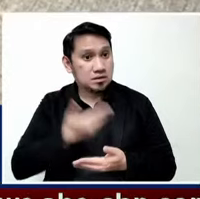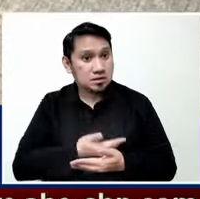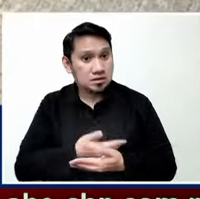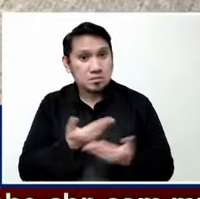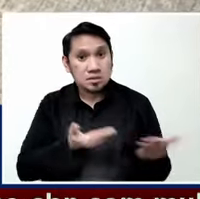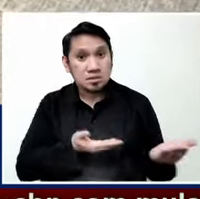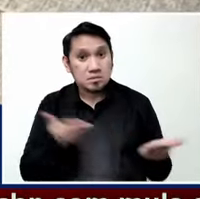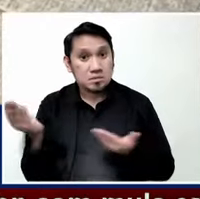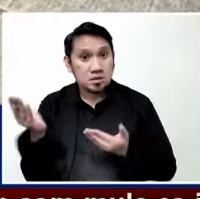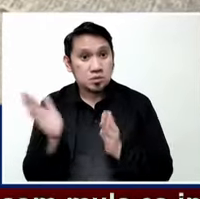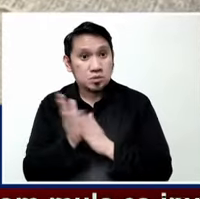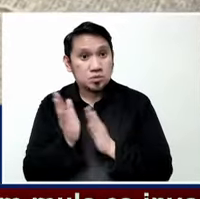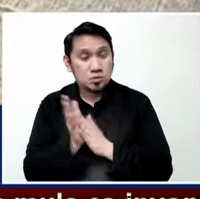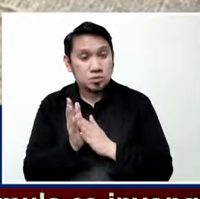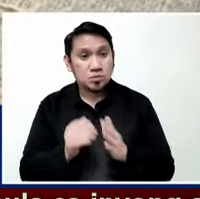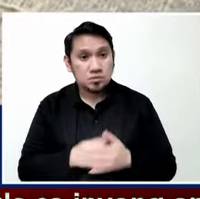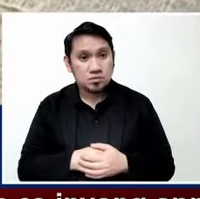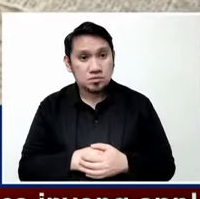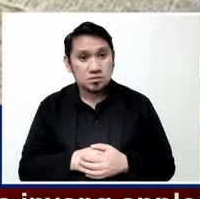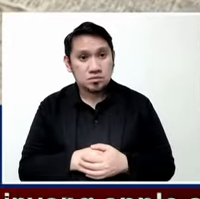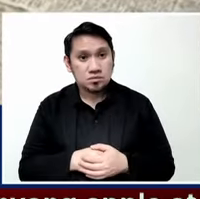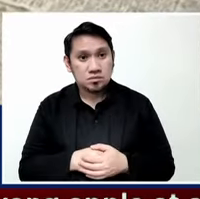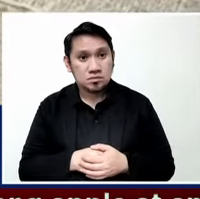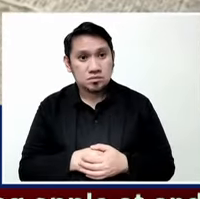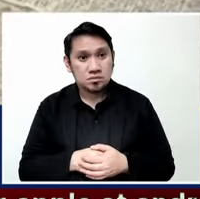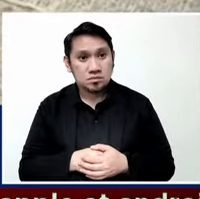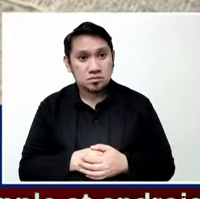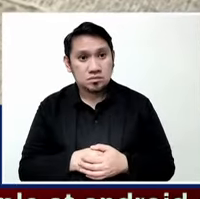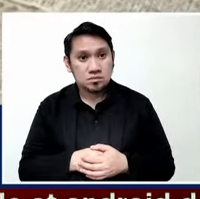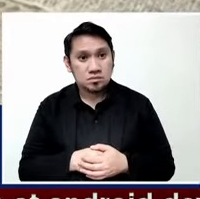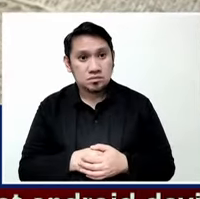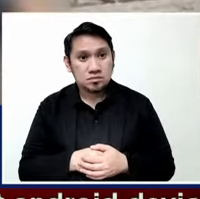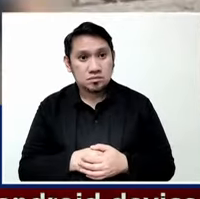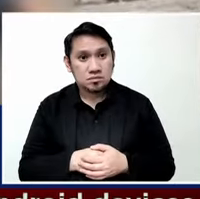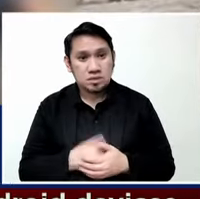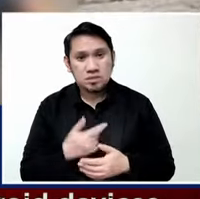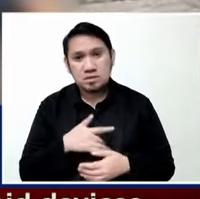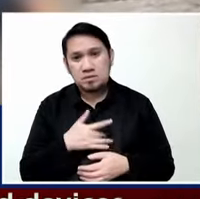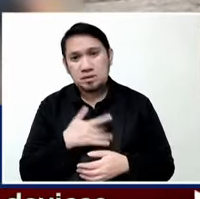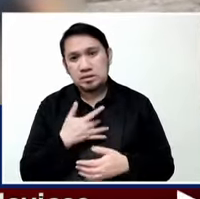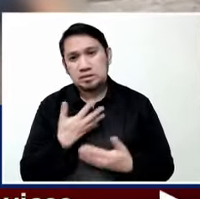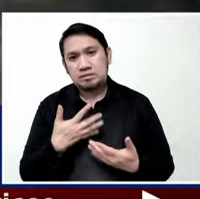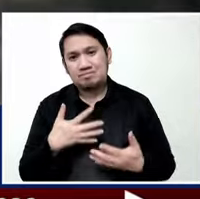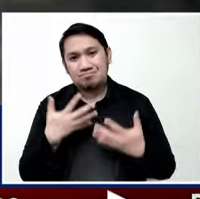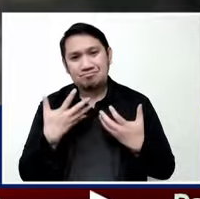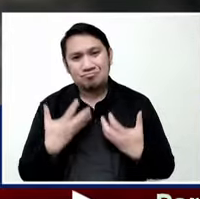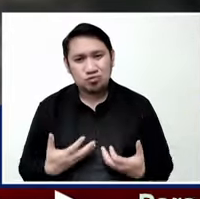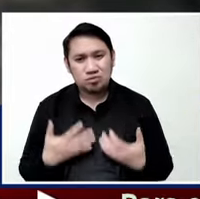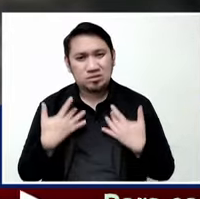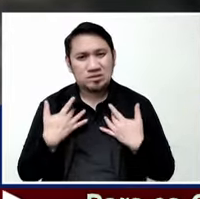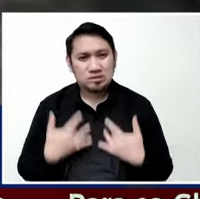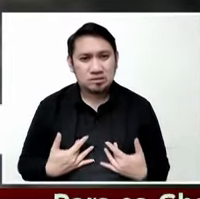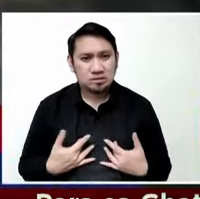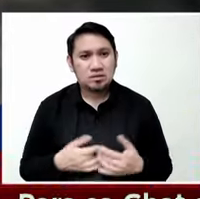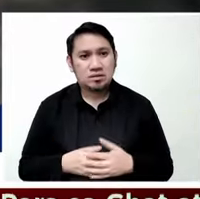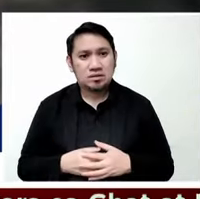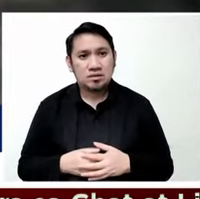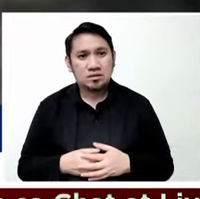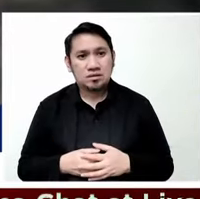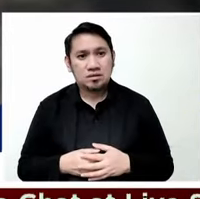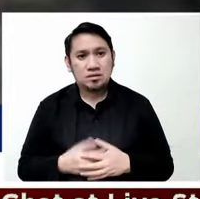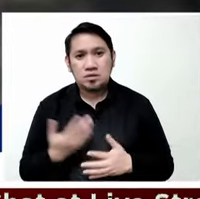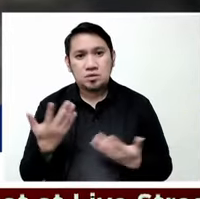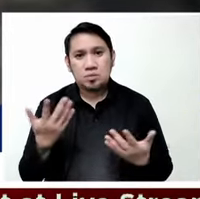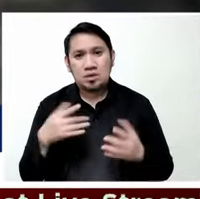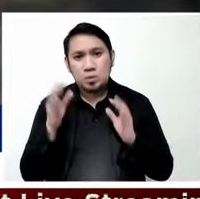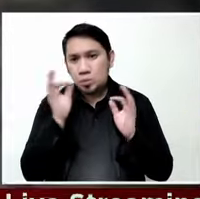sa eskwelahan. Para po ako sa nakluban ng langit at lupa. Yun, sa nangyari. Hindi po yung ganun. Wala po yung